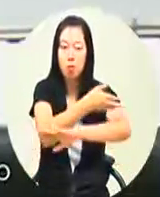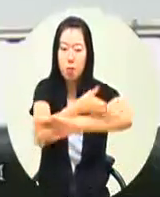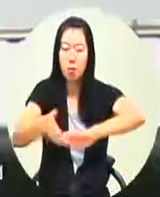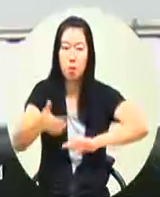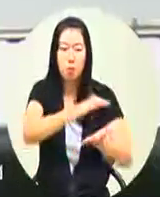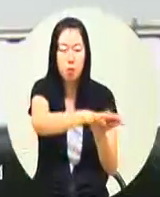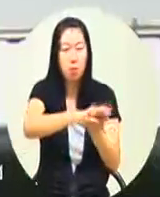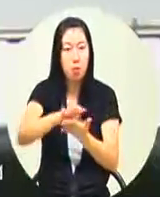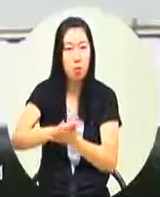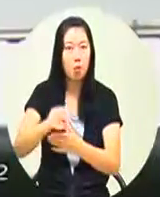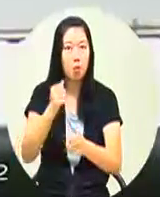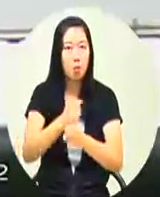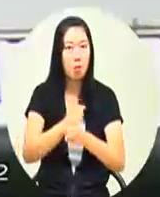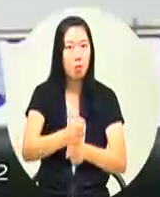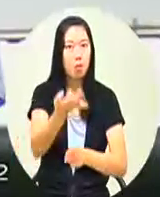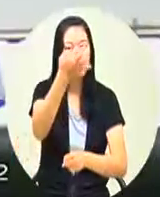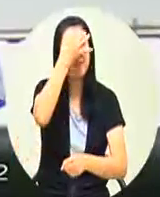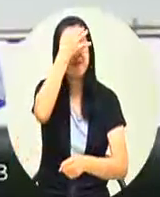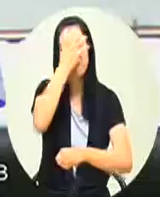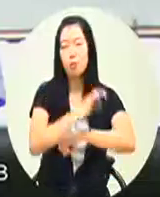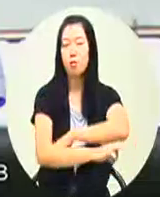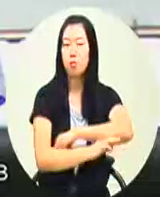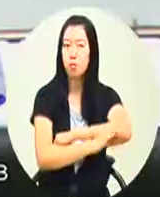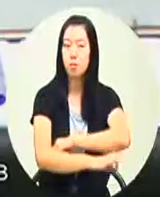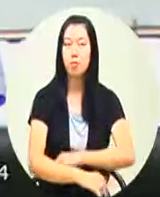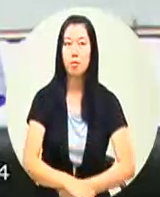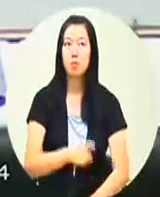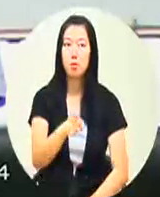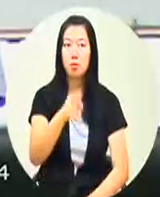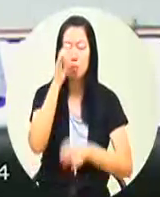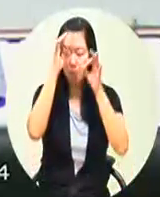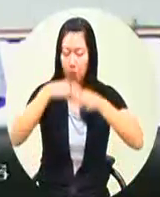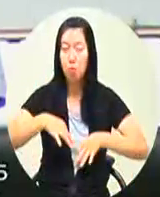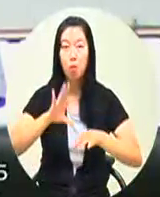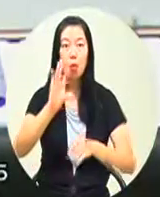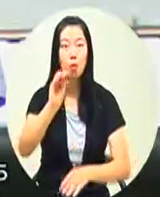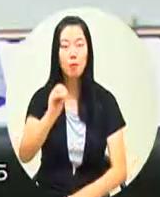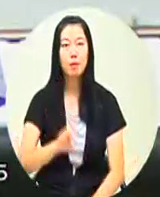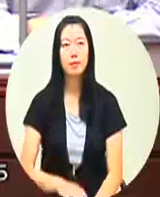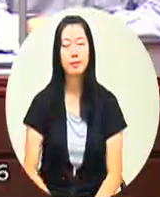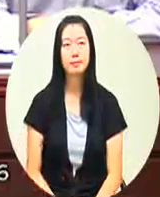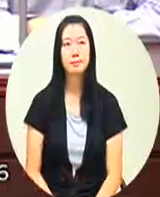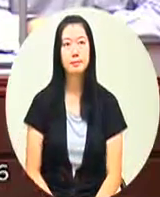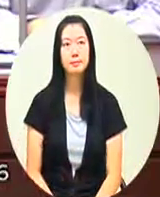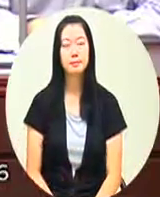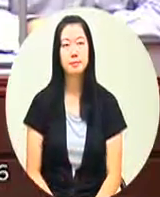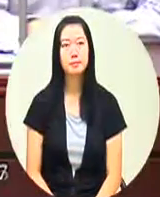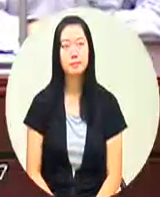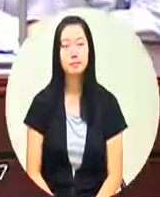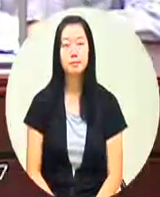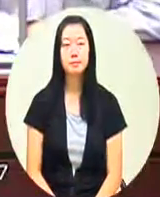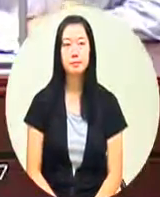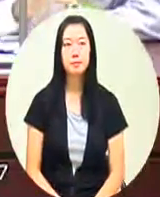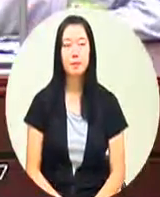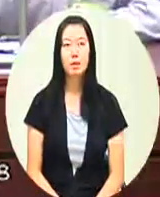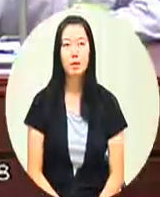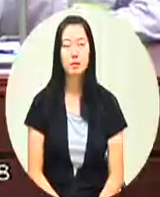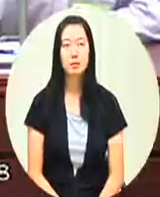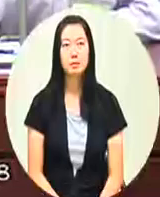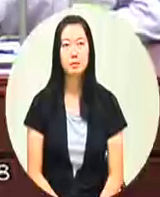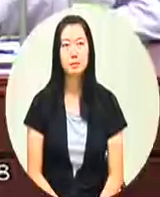程是在晚前的工程，你没有做检讨过？ 请局长答复。 谢谢主席，谢谢伊斯坦大议